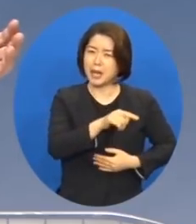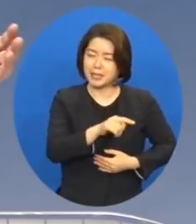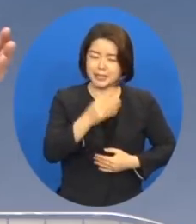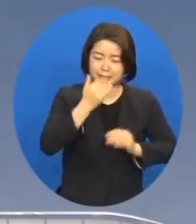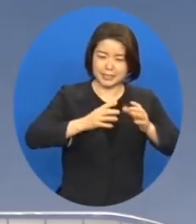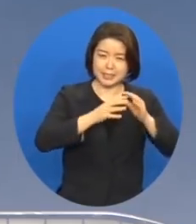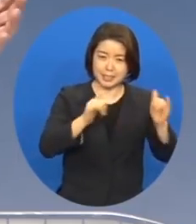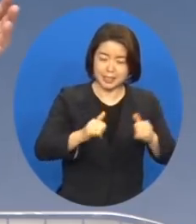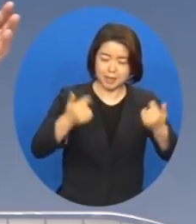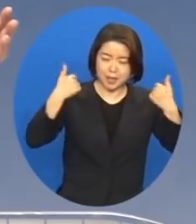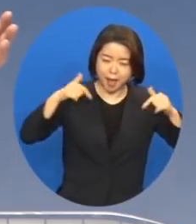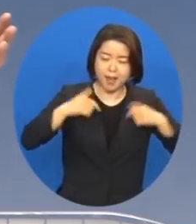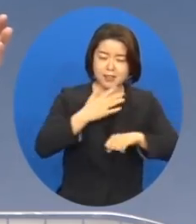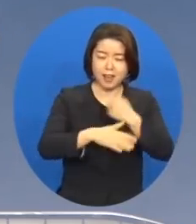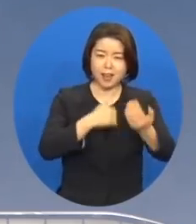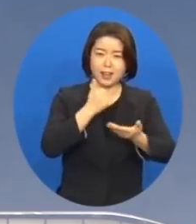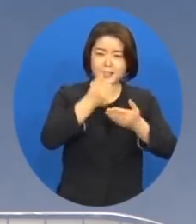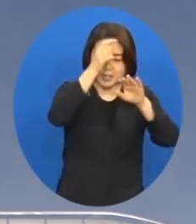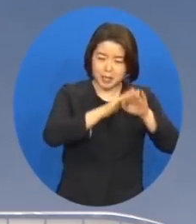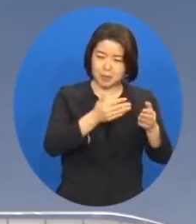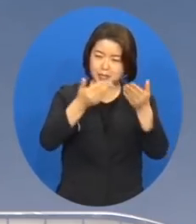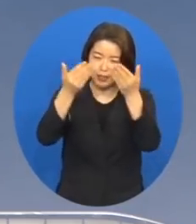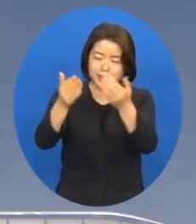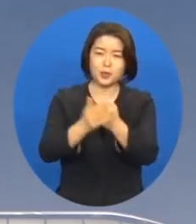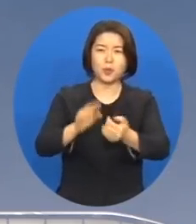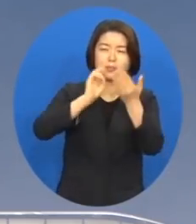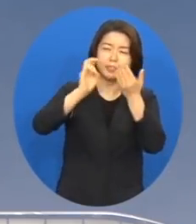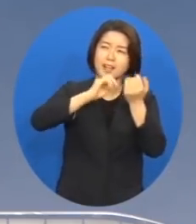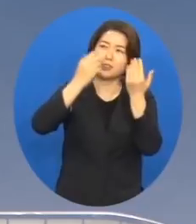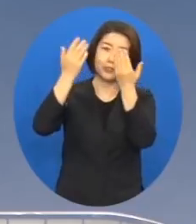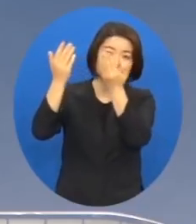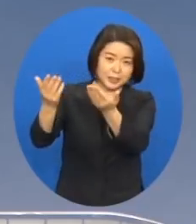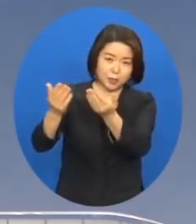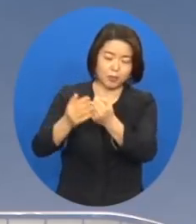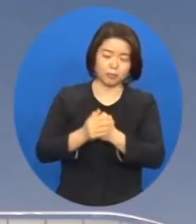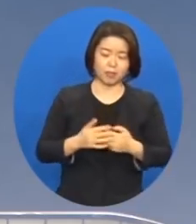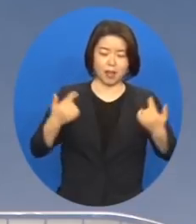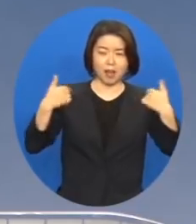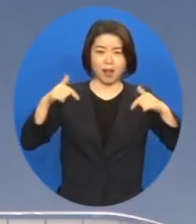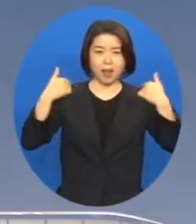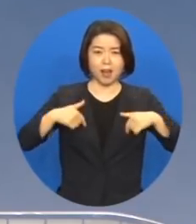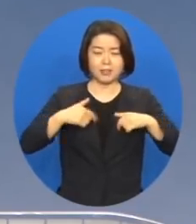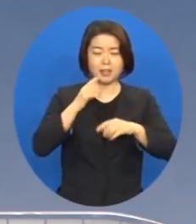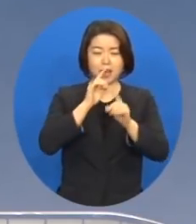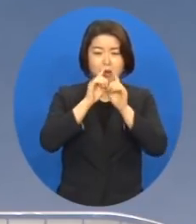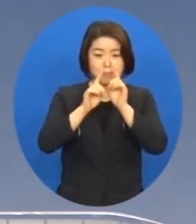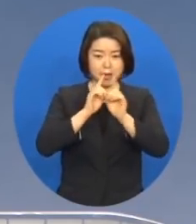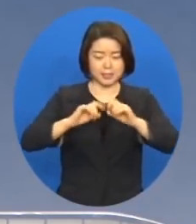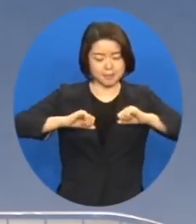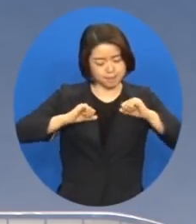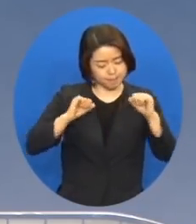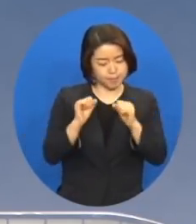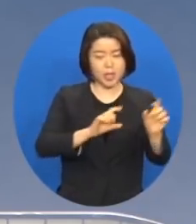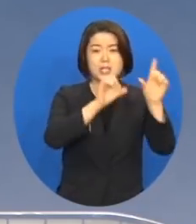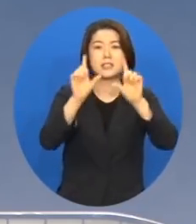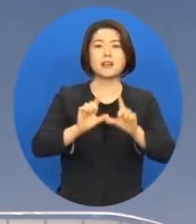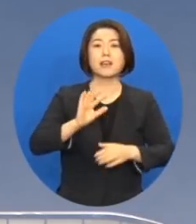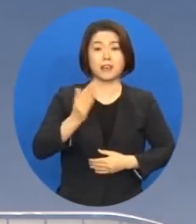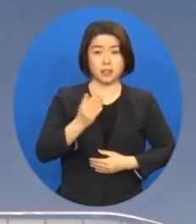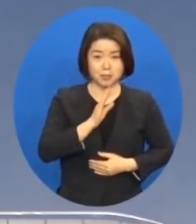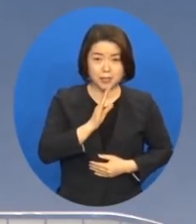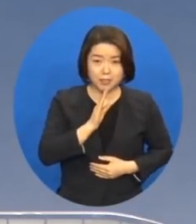하나님께 예배하고 찬송하고 언제나 하나님의 말씀에 순종하고 살아야 마땅하잖아요. 이 정도 은혜를